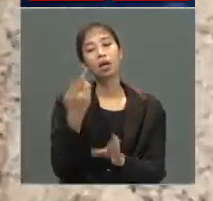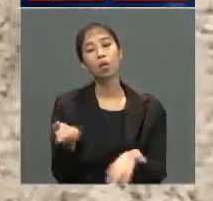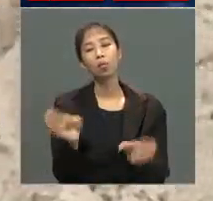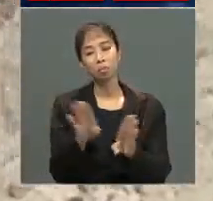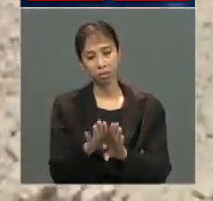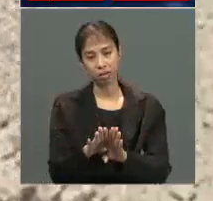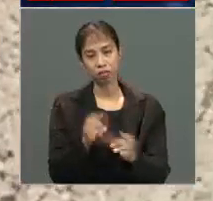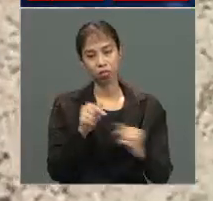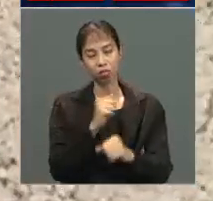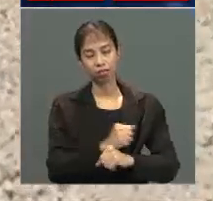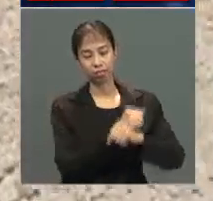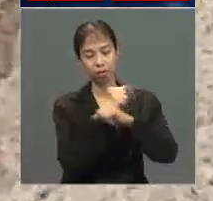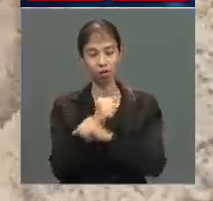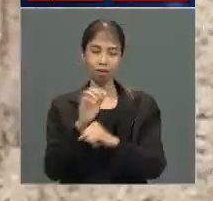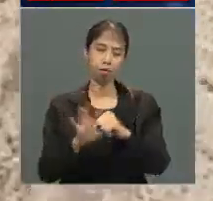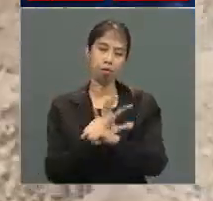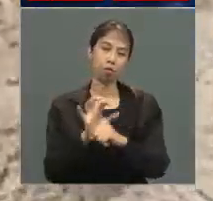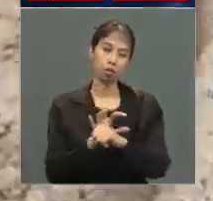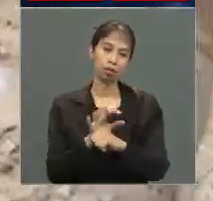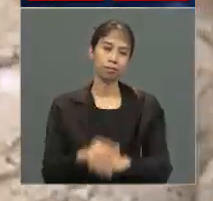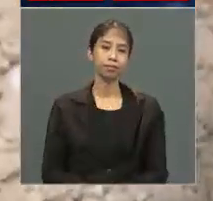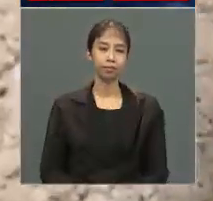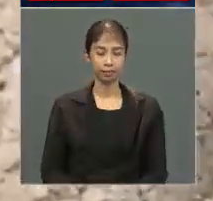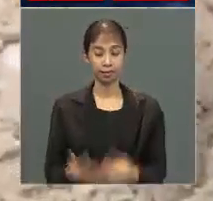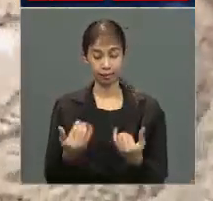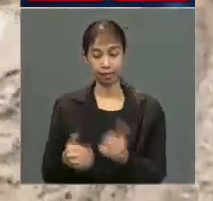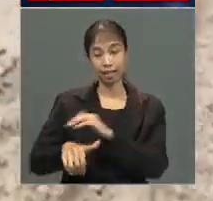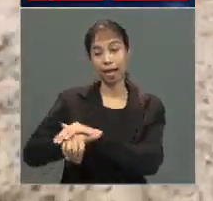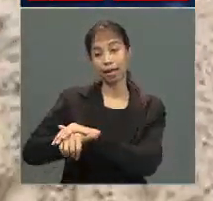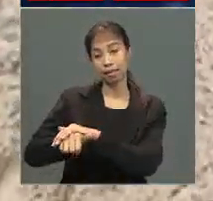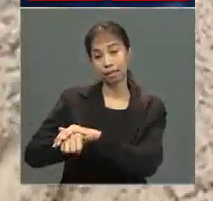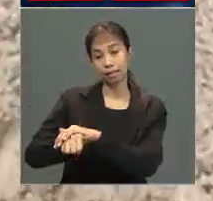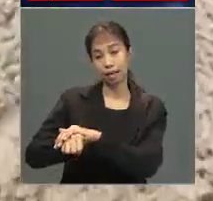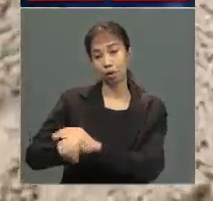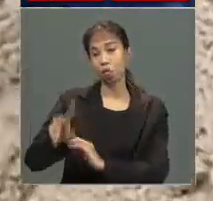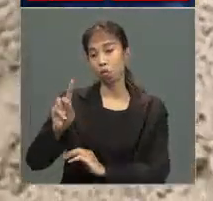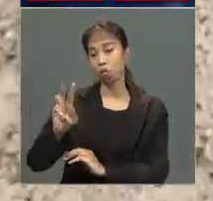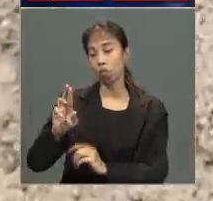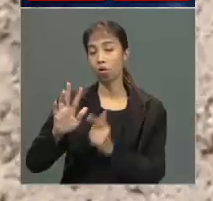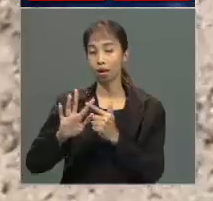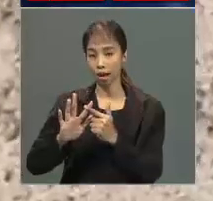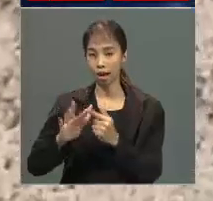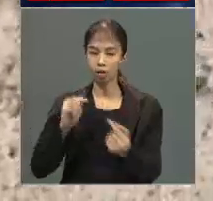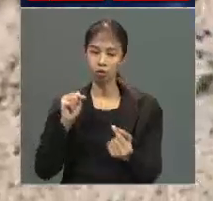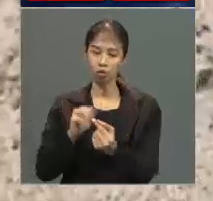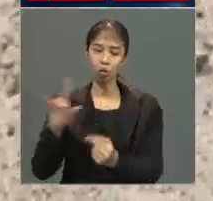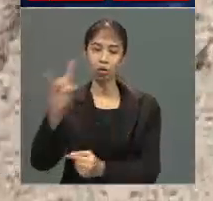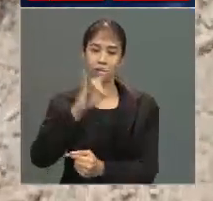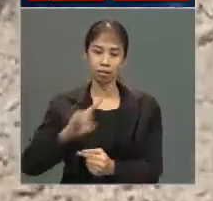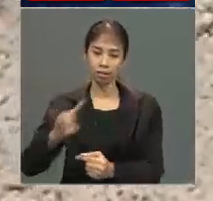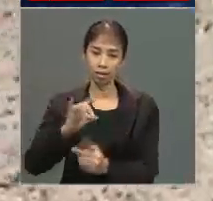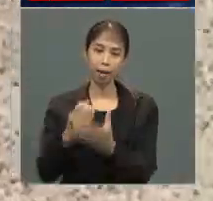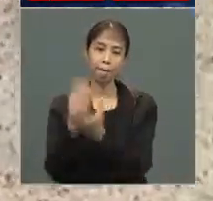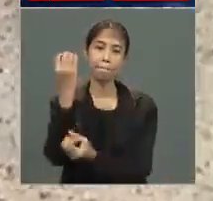ของไวรัสโควิด-19 ค่ะสำหรับเต่ากระจัดเป็นเสาตัดเป็นสัตว์ป่าคุ้มครองประเภทที่